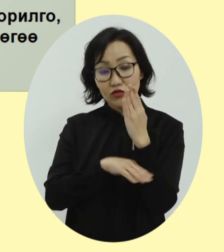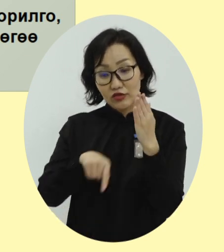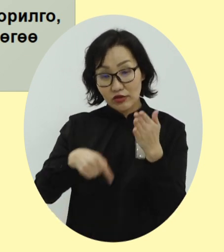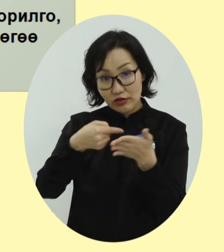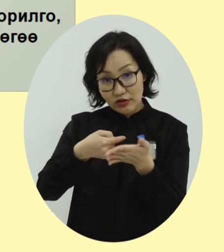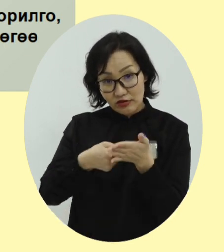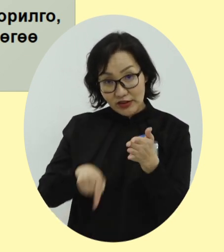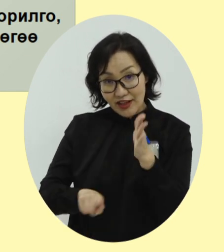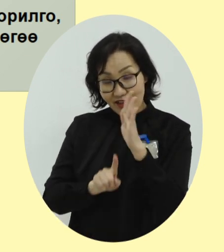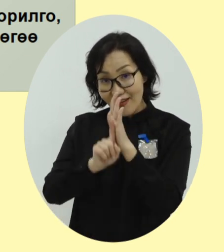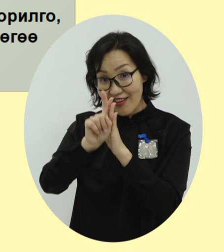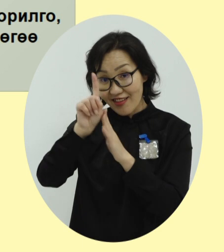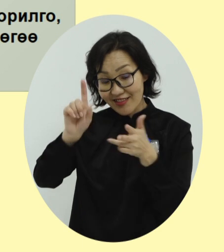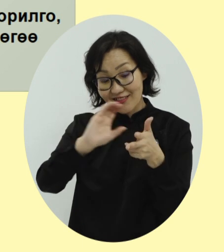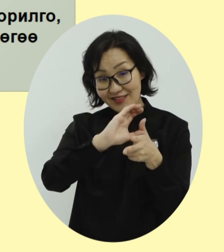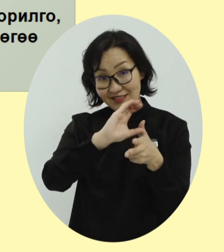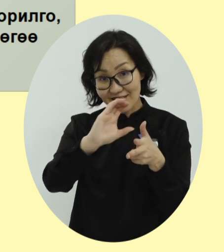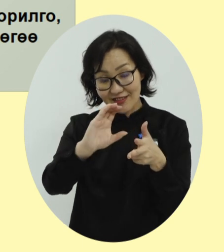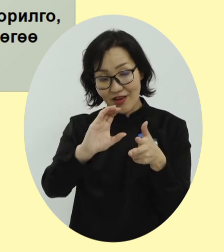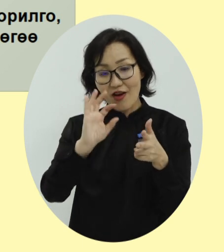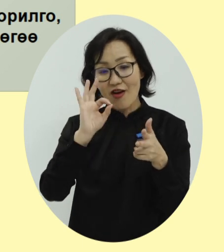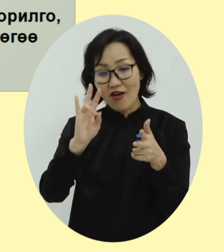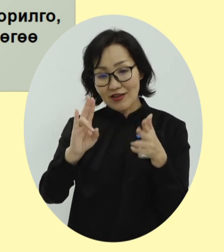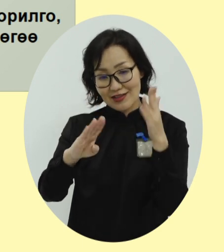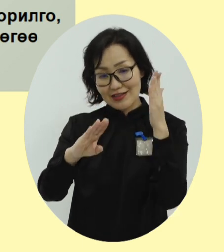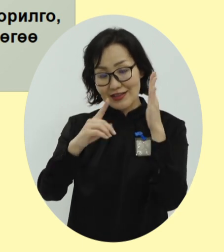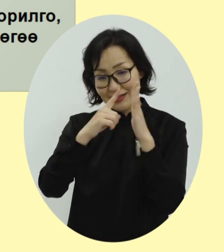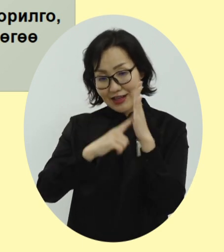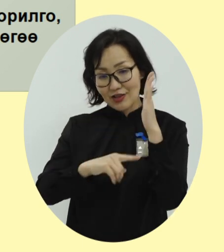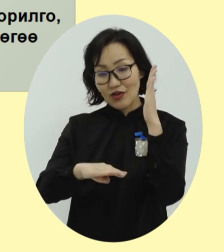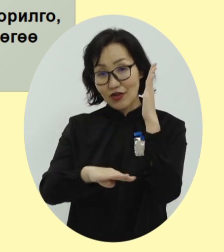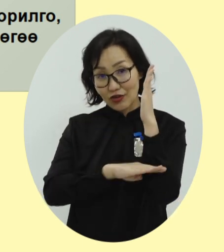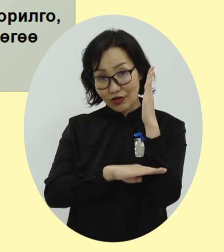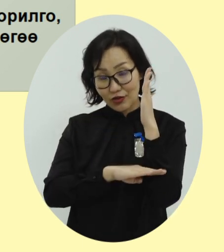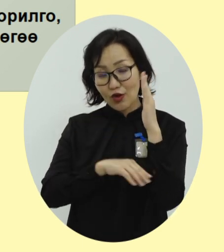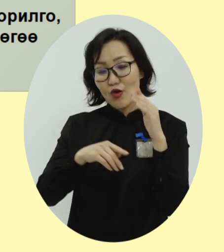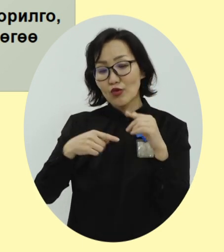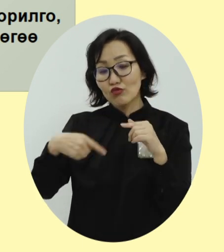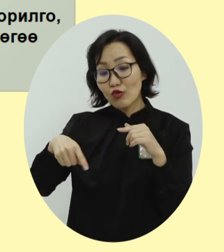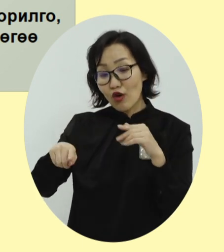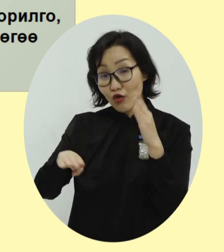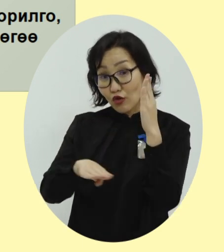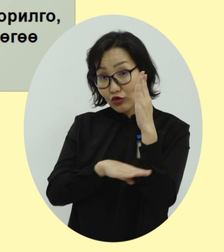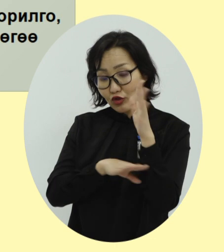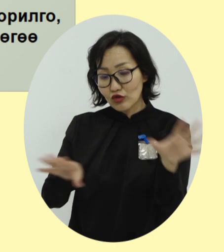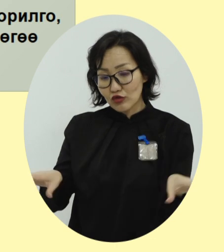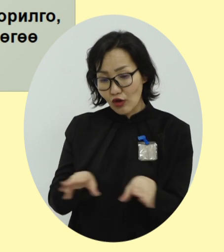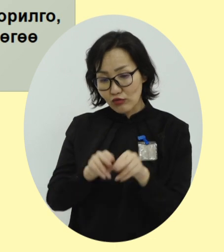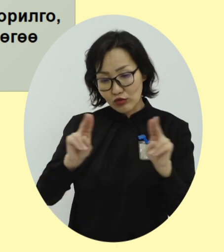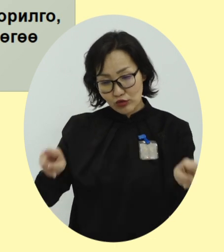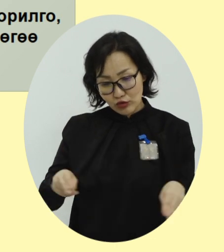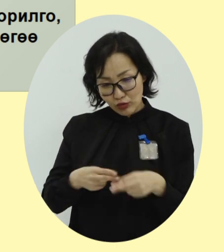Өдрийн тэмдэглэлийн эхлэл хэсэгт бүгдээрээ он сар өдөр тухайн өдрийн товч дүгнэлт үүнд